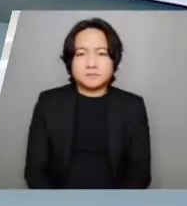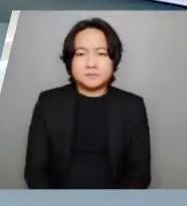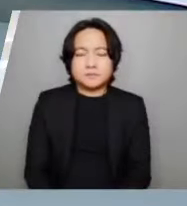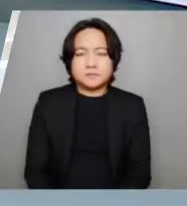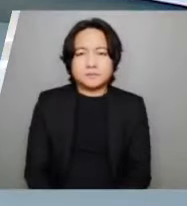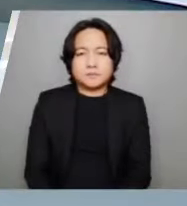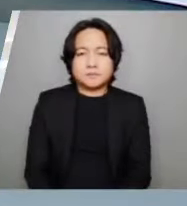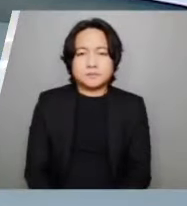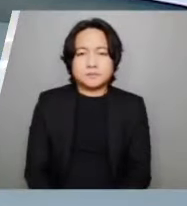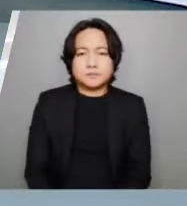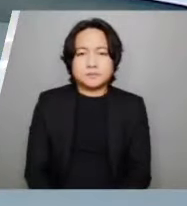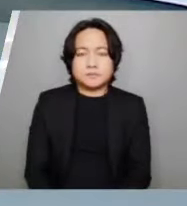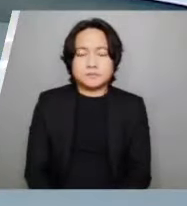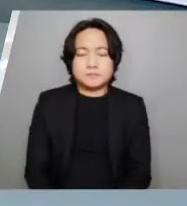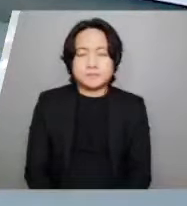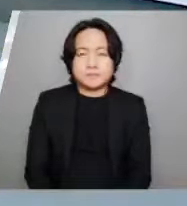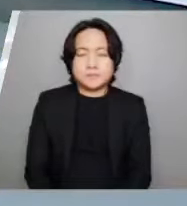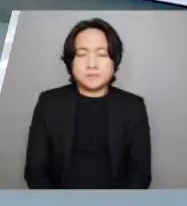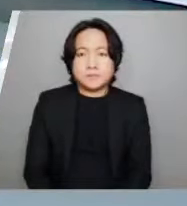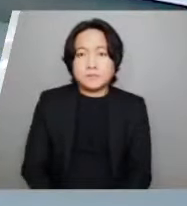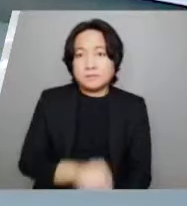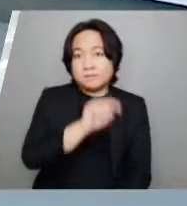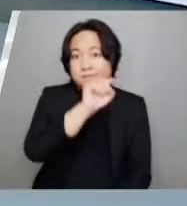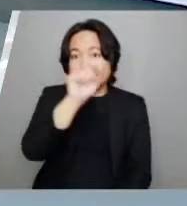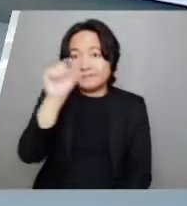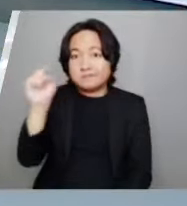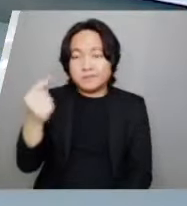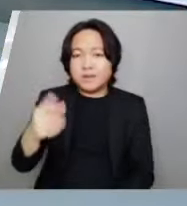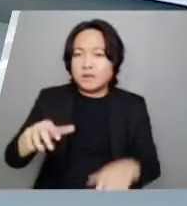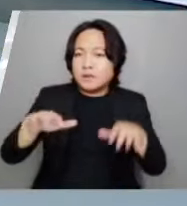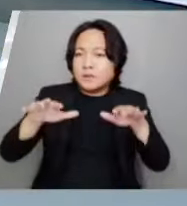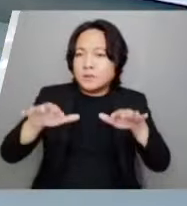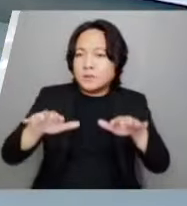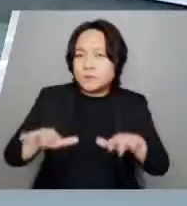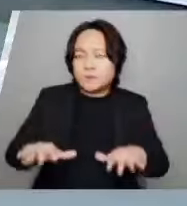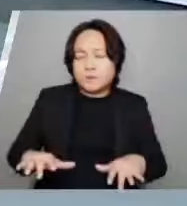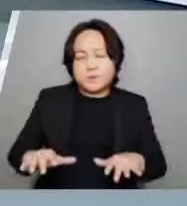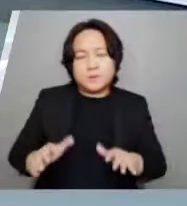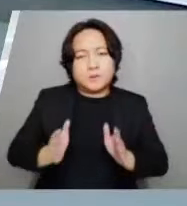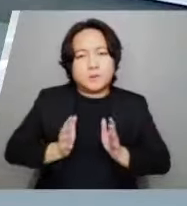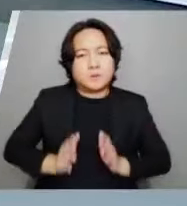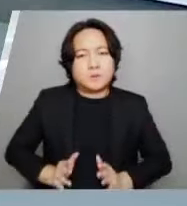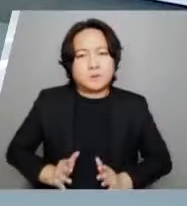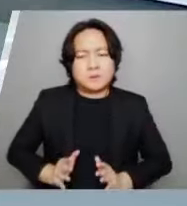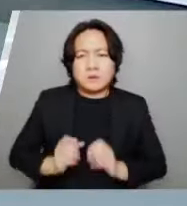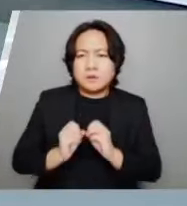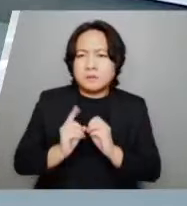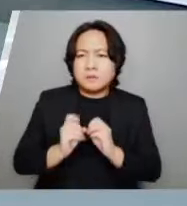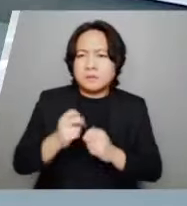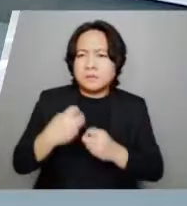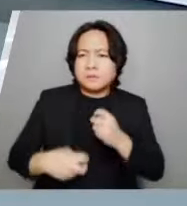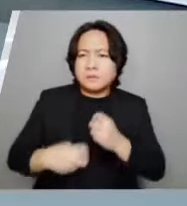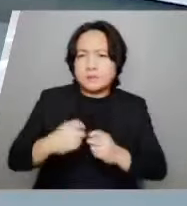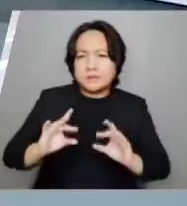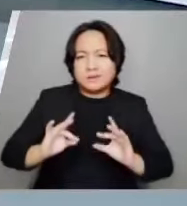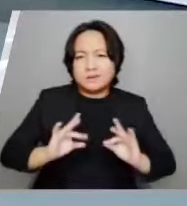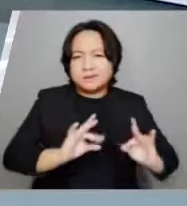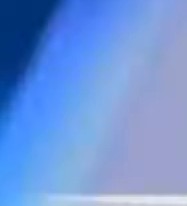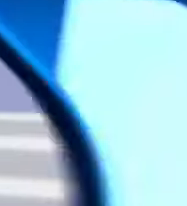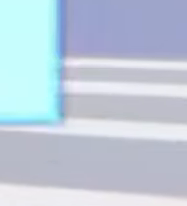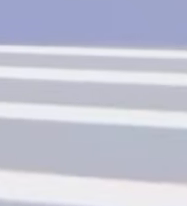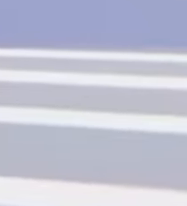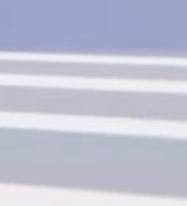Umupa na ang baha pero basura at putik naman ang iniwan ng bagyong Christine sa ilang bahagi ng Metro Manila. Saksi si Emil